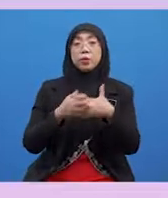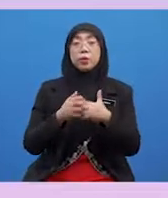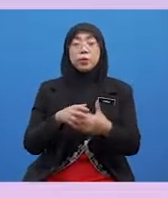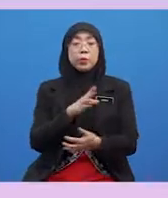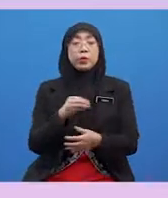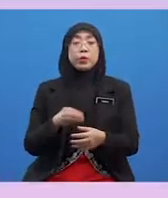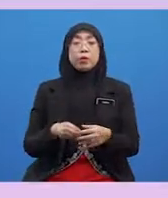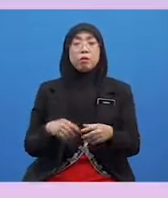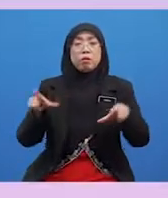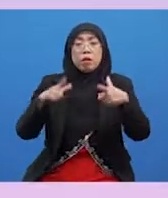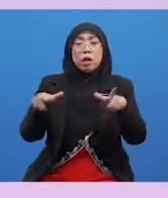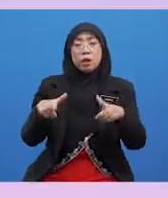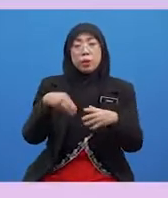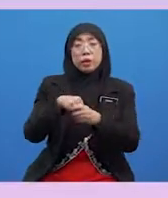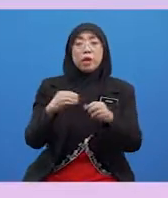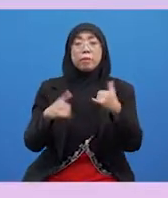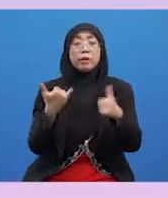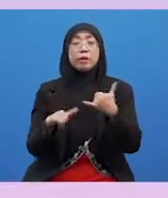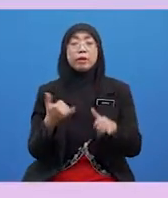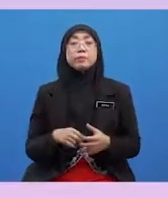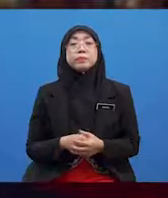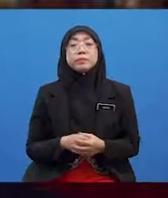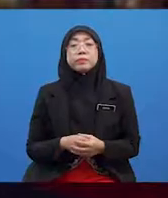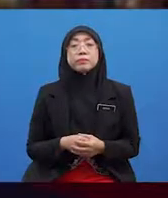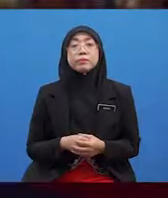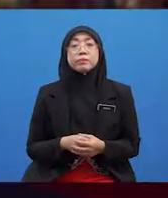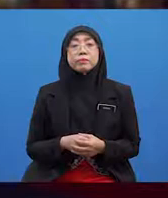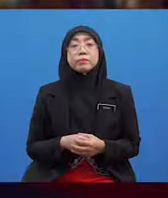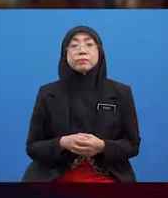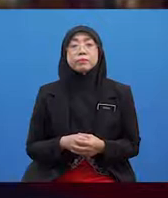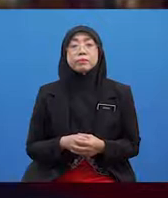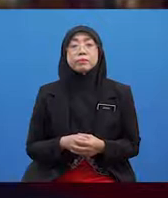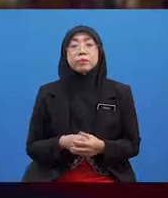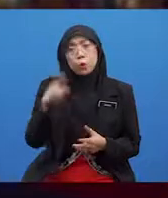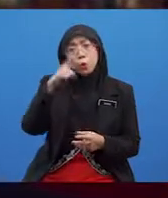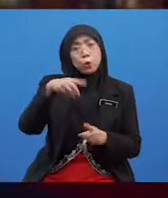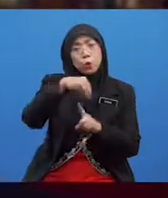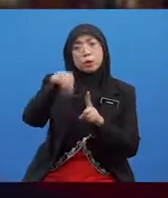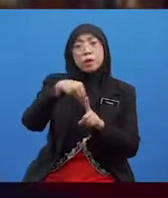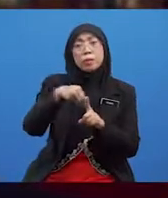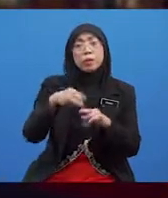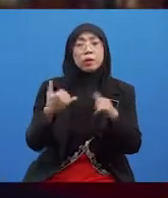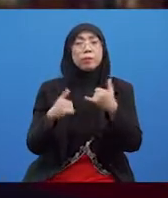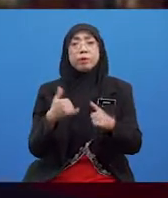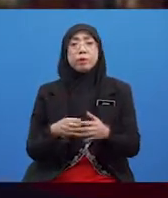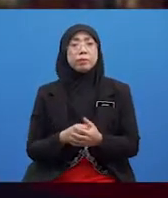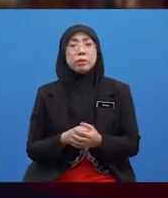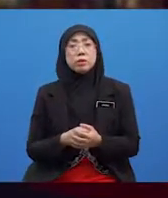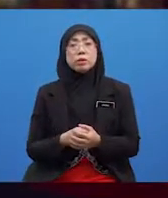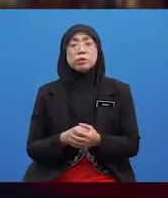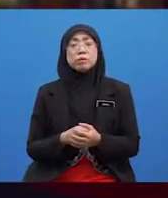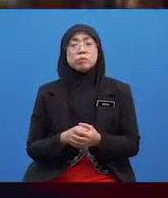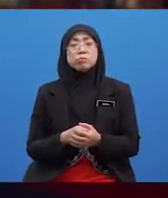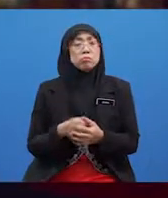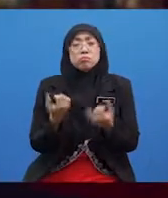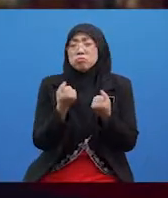sosioekonomik dan budaya permainan. Sebelum berahli kepada topik seterusnya, mari kita